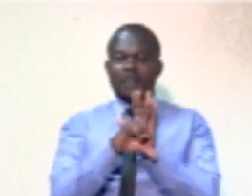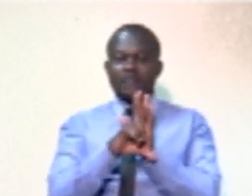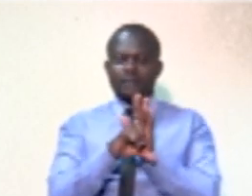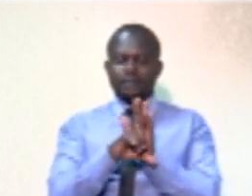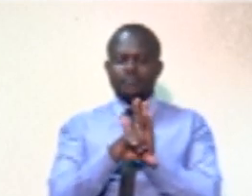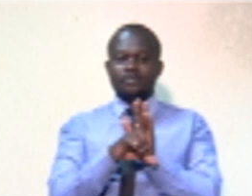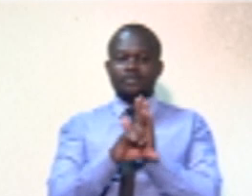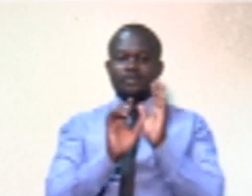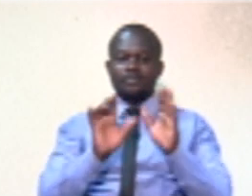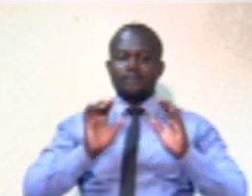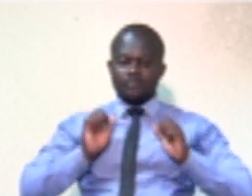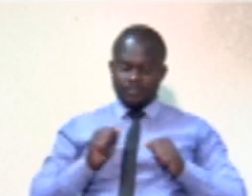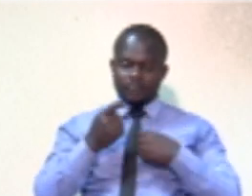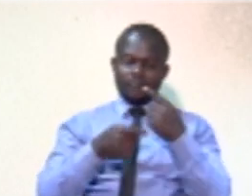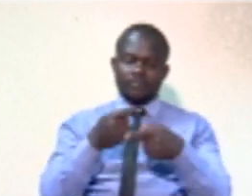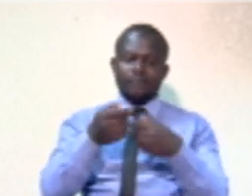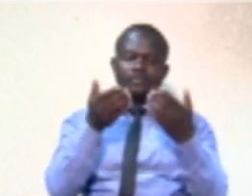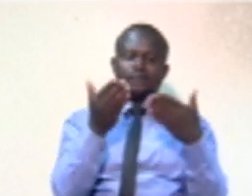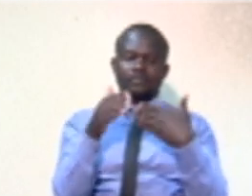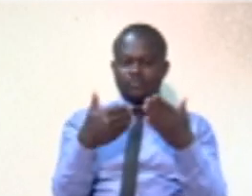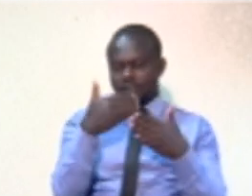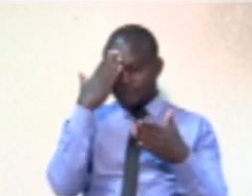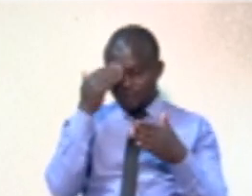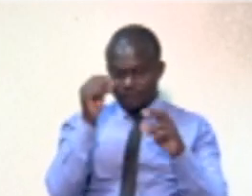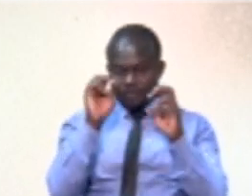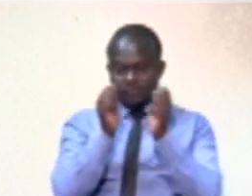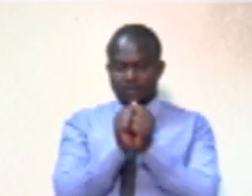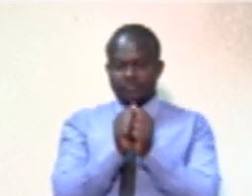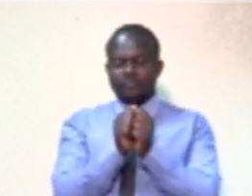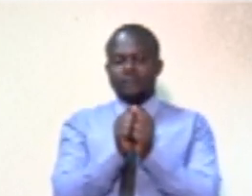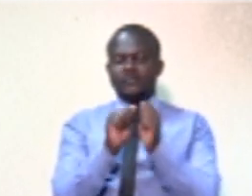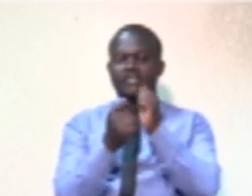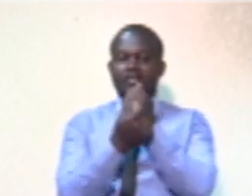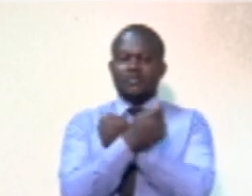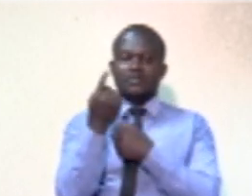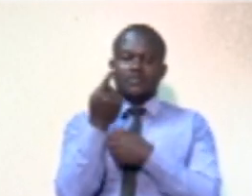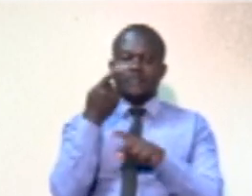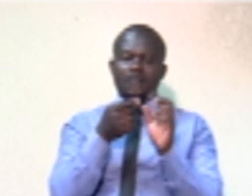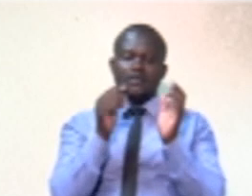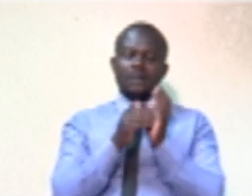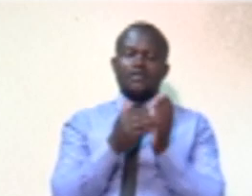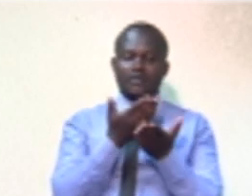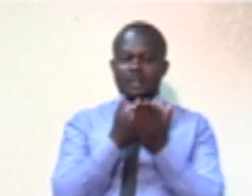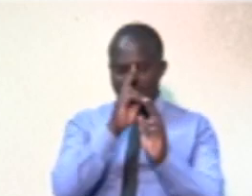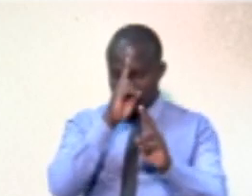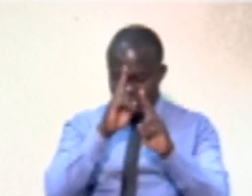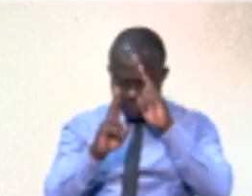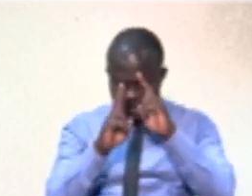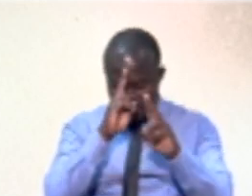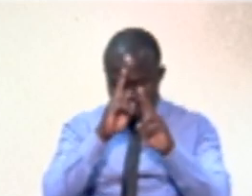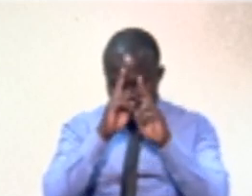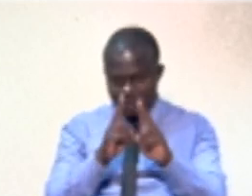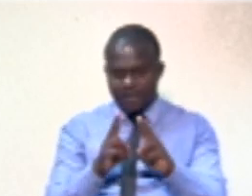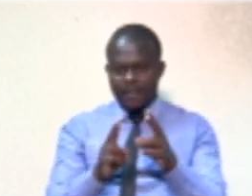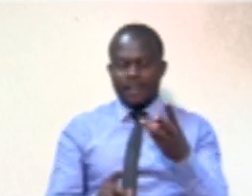n'ingamba zo kukirinda zitagihari ziracyahari kubera ko zahindutse gusa kandi barasabwa kuzubahiriza. Icyo